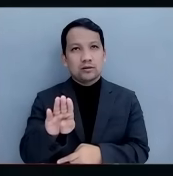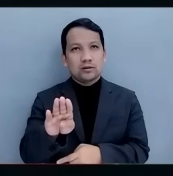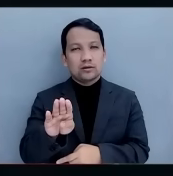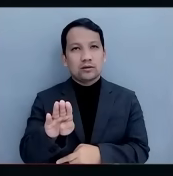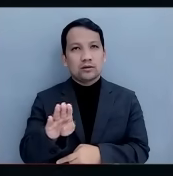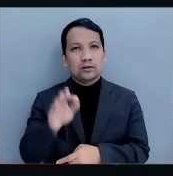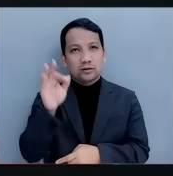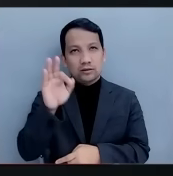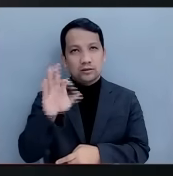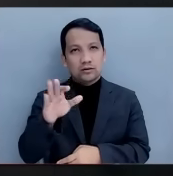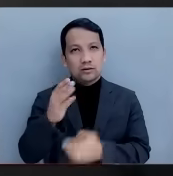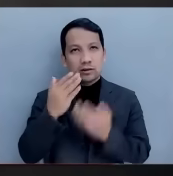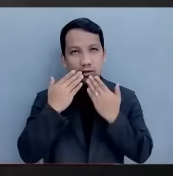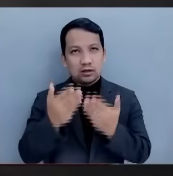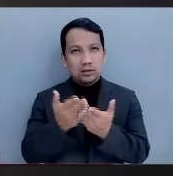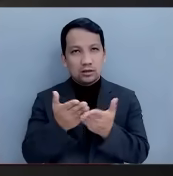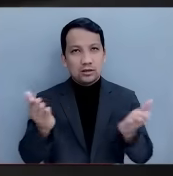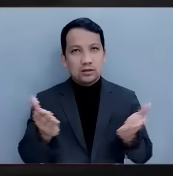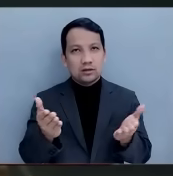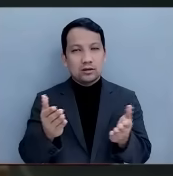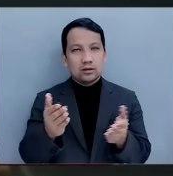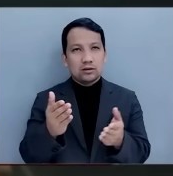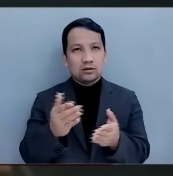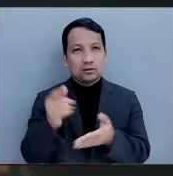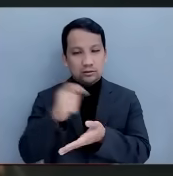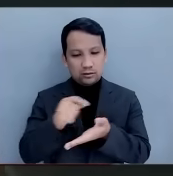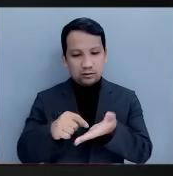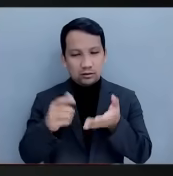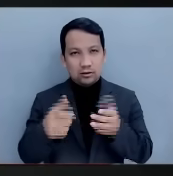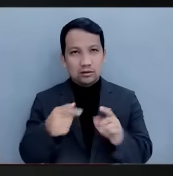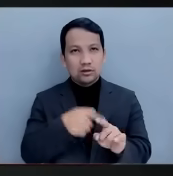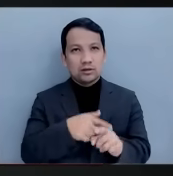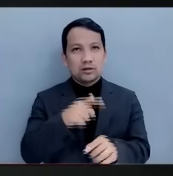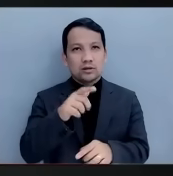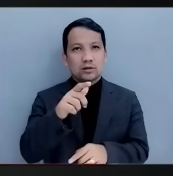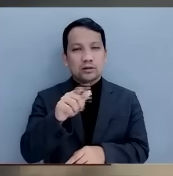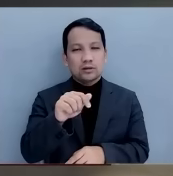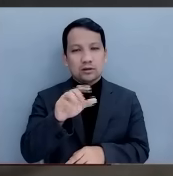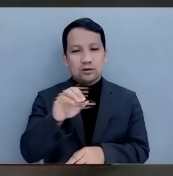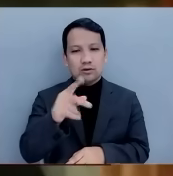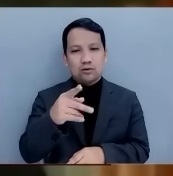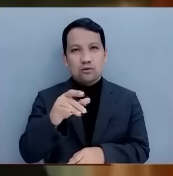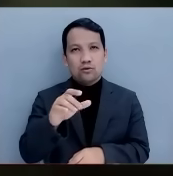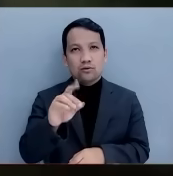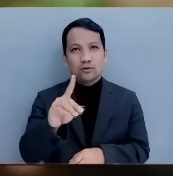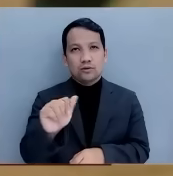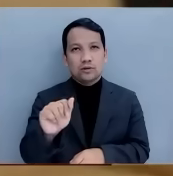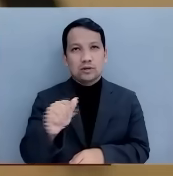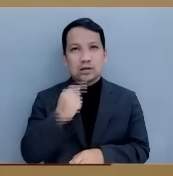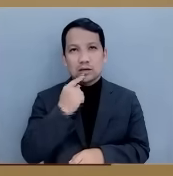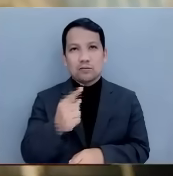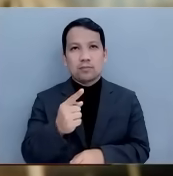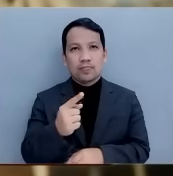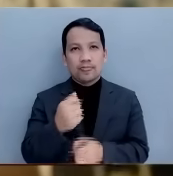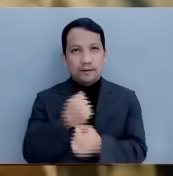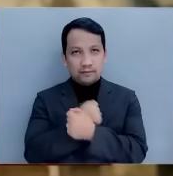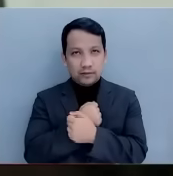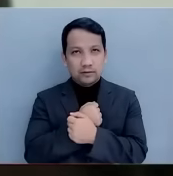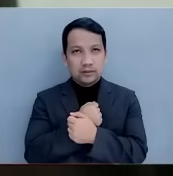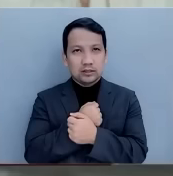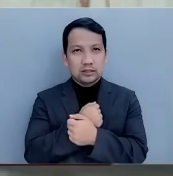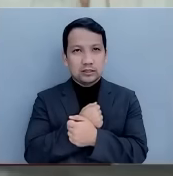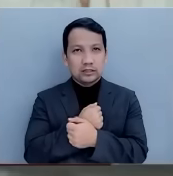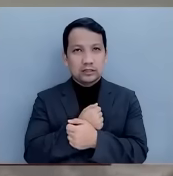Netflix, nagpasalamat ang author ng One Piece na si Eiichiro Oda sa mga sumuporta at nagmahal sa live